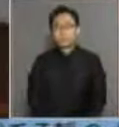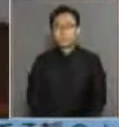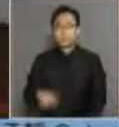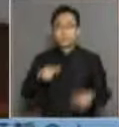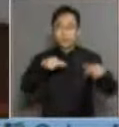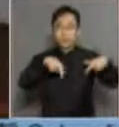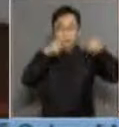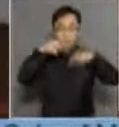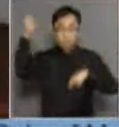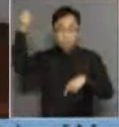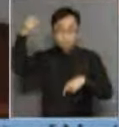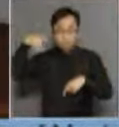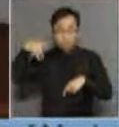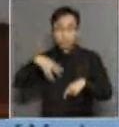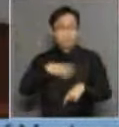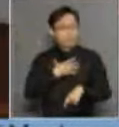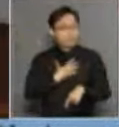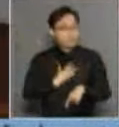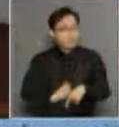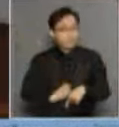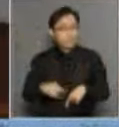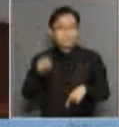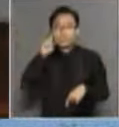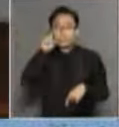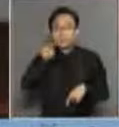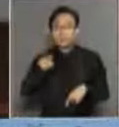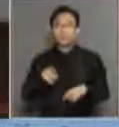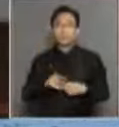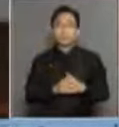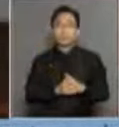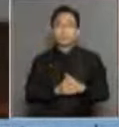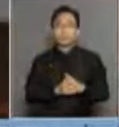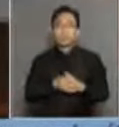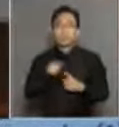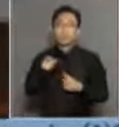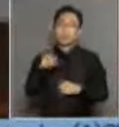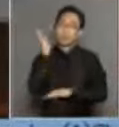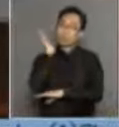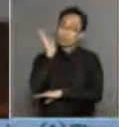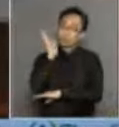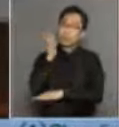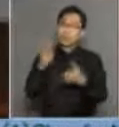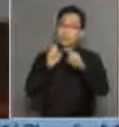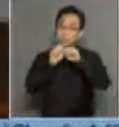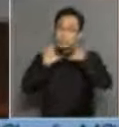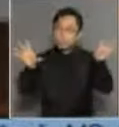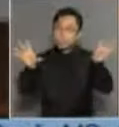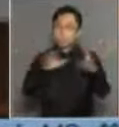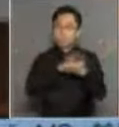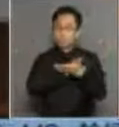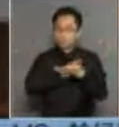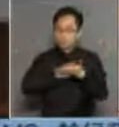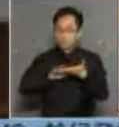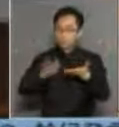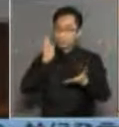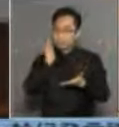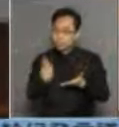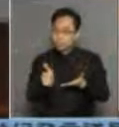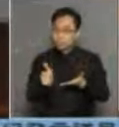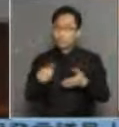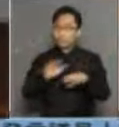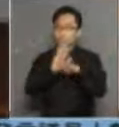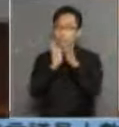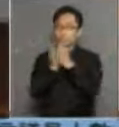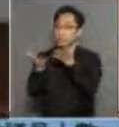就好淒涼，佢如果表現或者佢講嘢比較有邏輯，大家容易接受